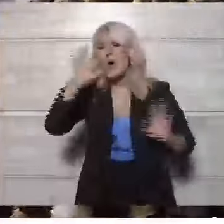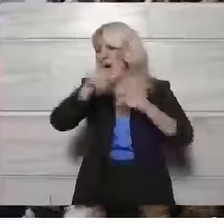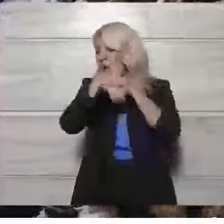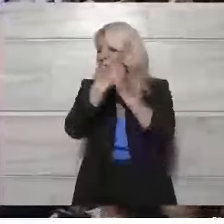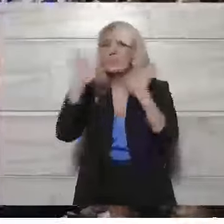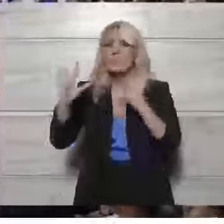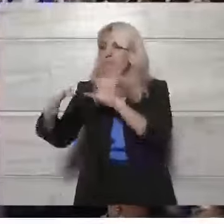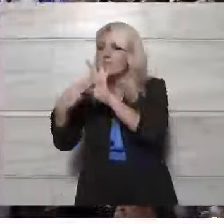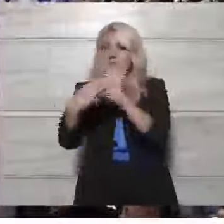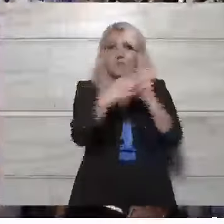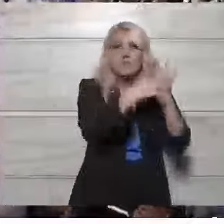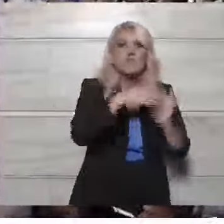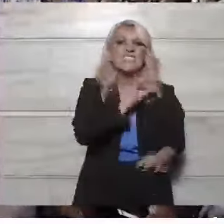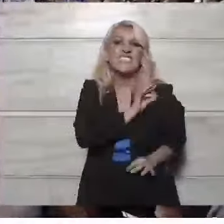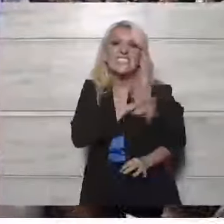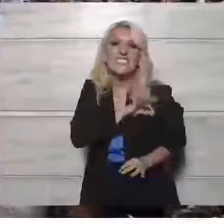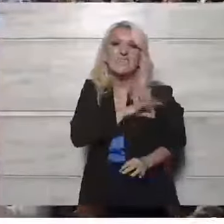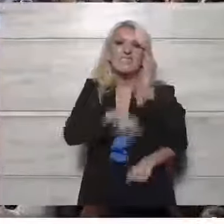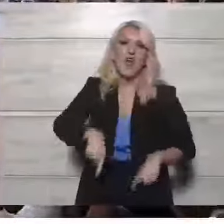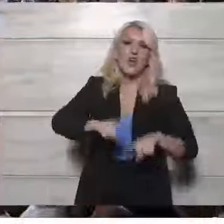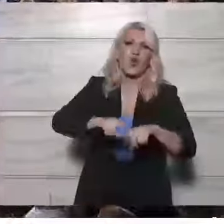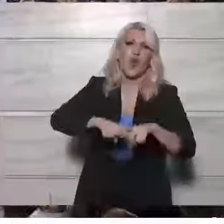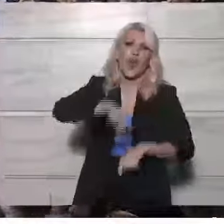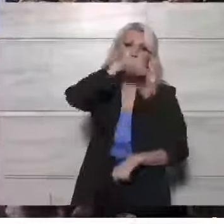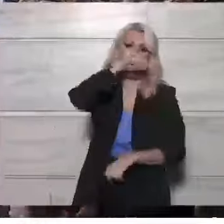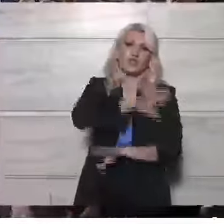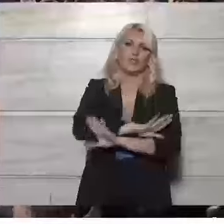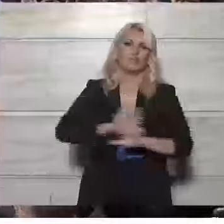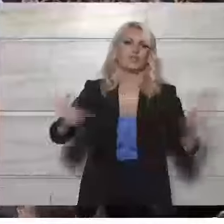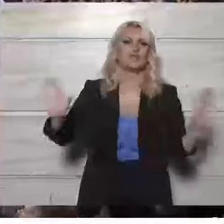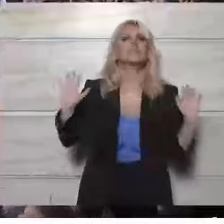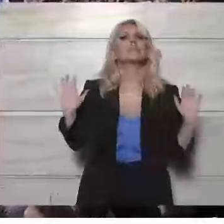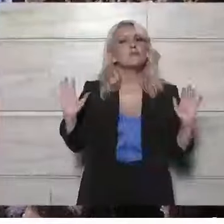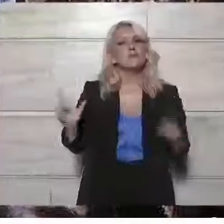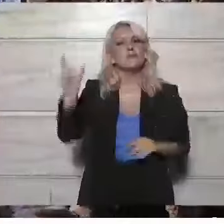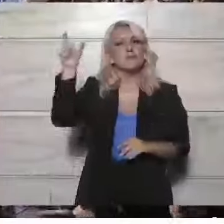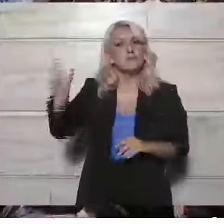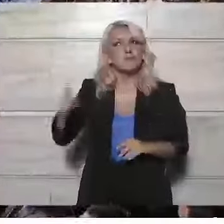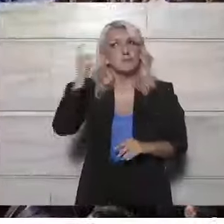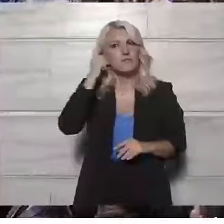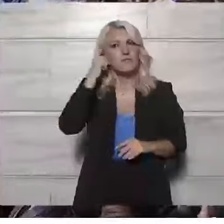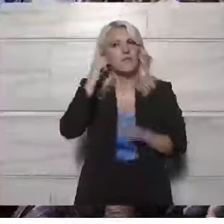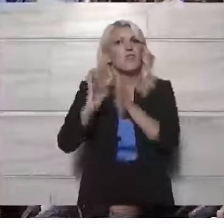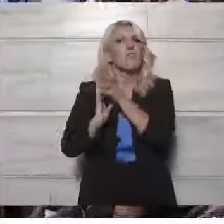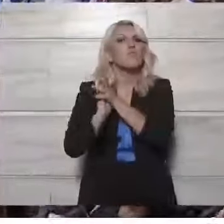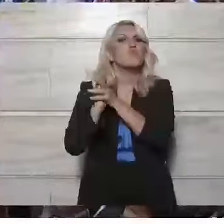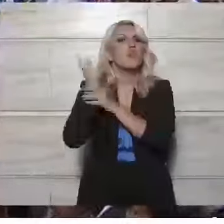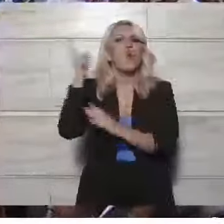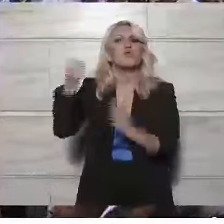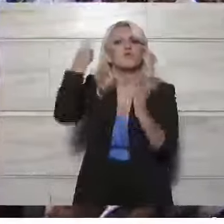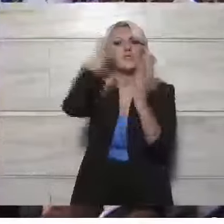Ήταν όμως και ένας πολιτικός ουσιαστικά προοδευτικός. Διεκδικούσε το